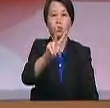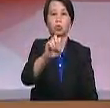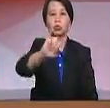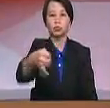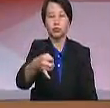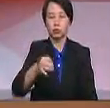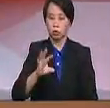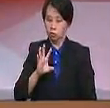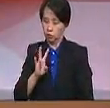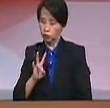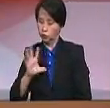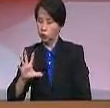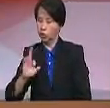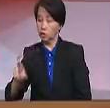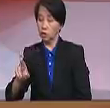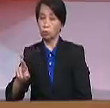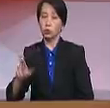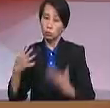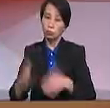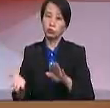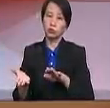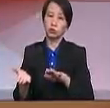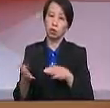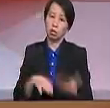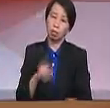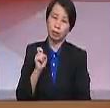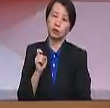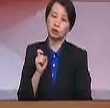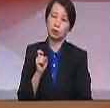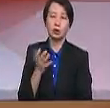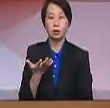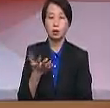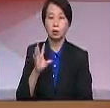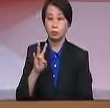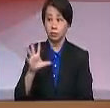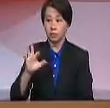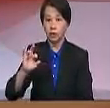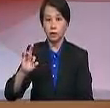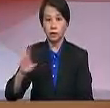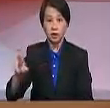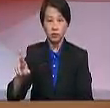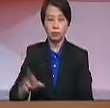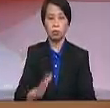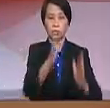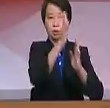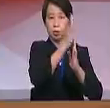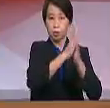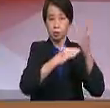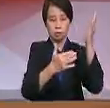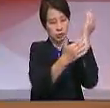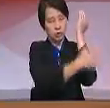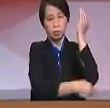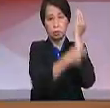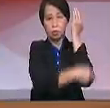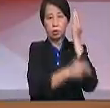75 ribu nyawa telah pun diragut. New Zealand yang baru-baru